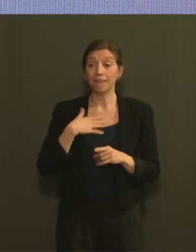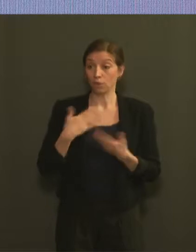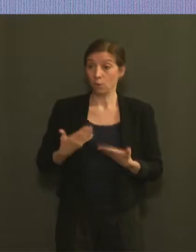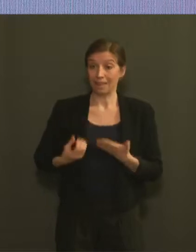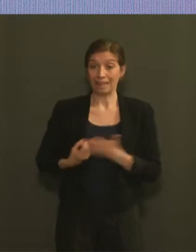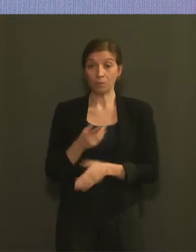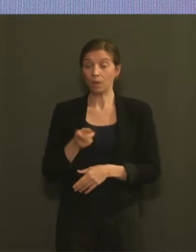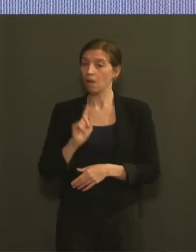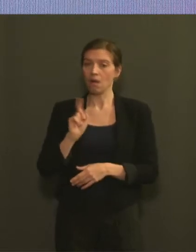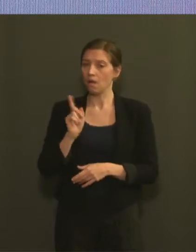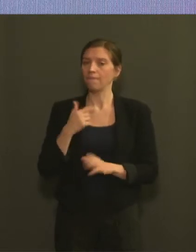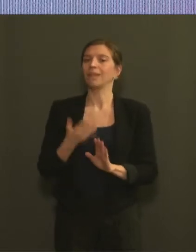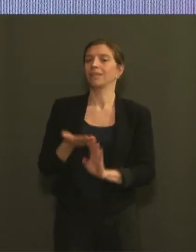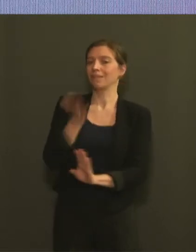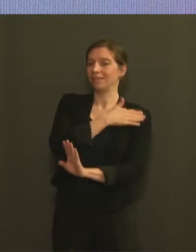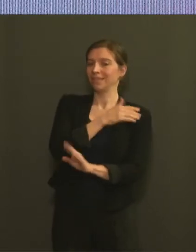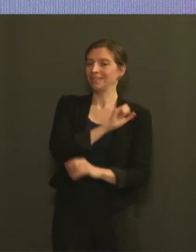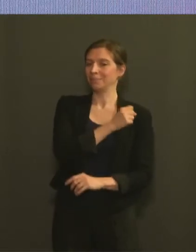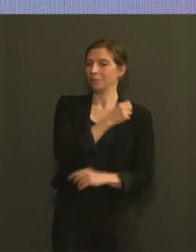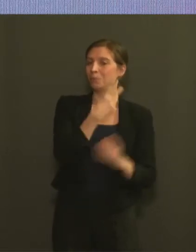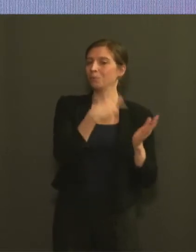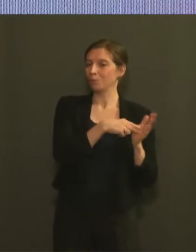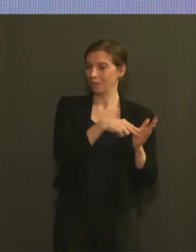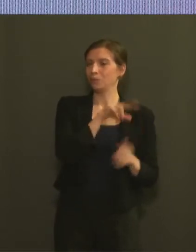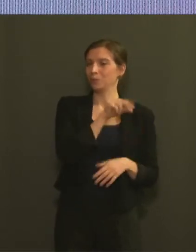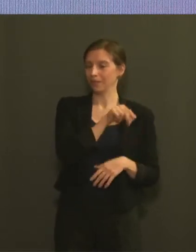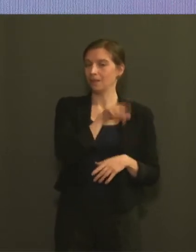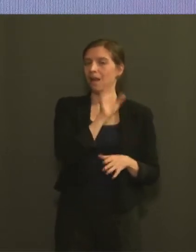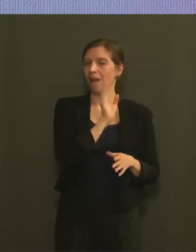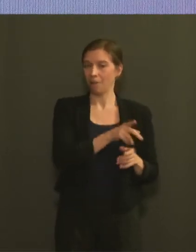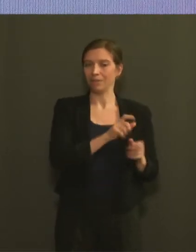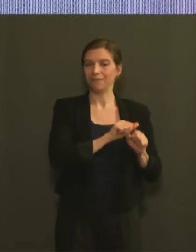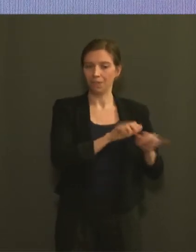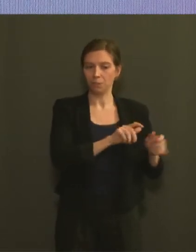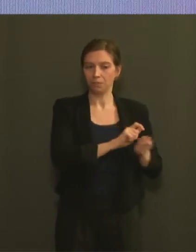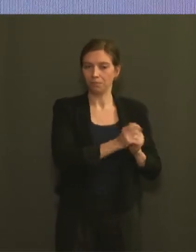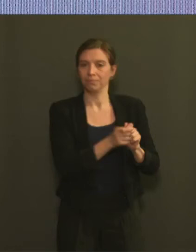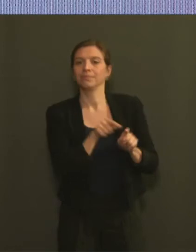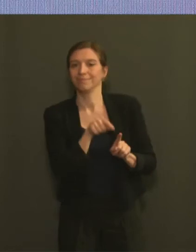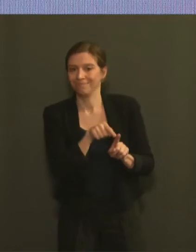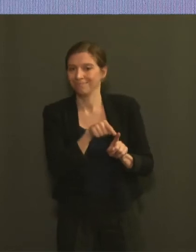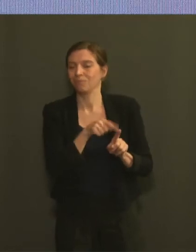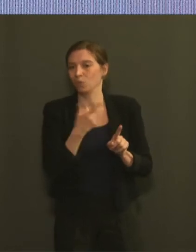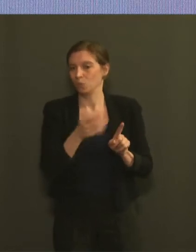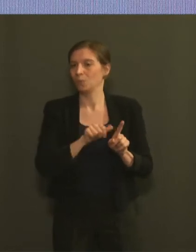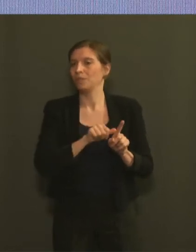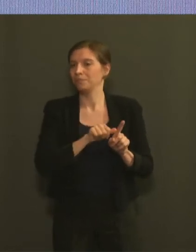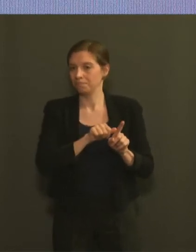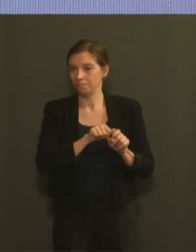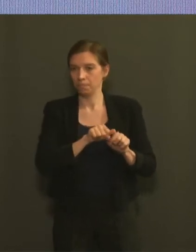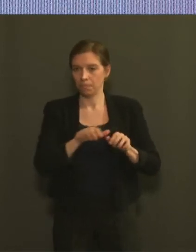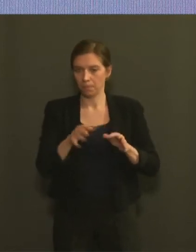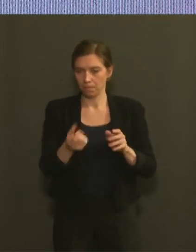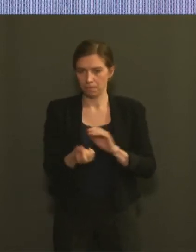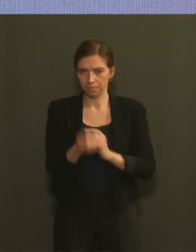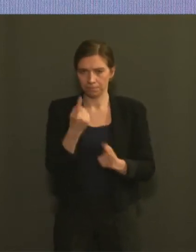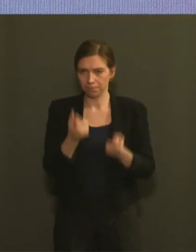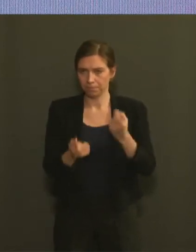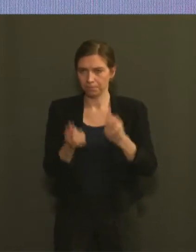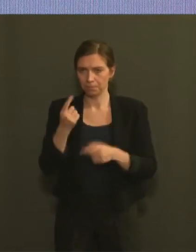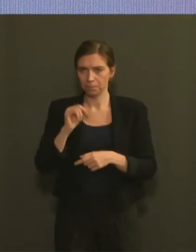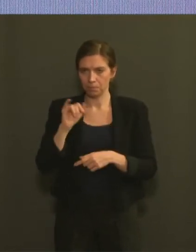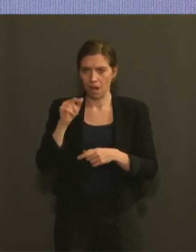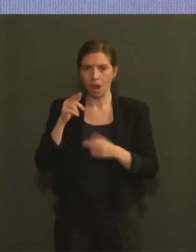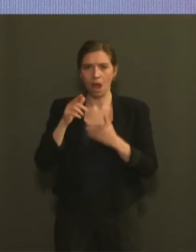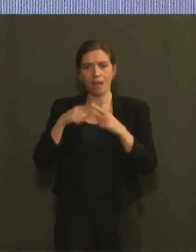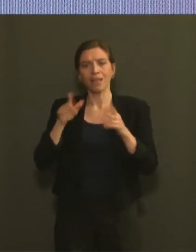2010 des variantes verte au crédit sporadiques au primaire est une antho en dhr landes va